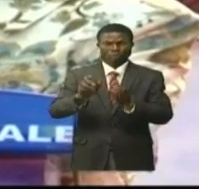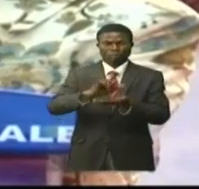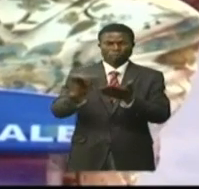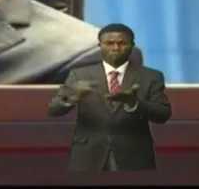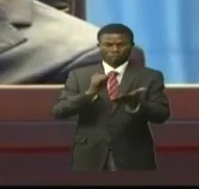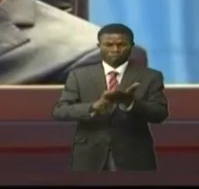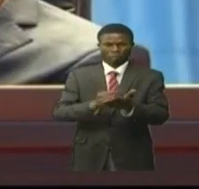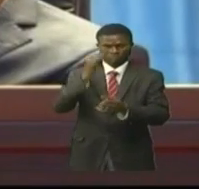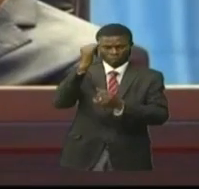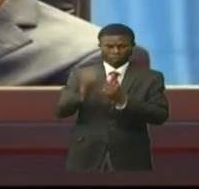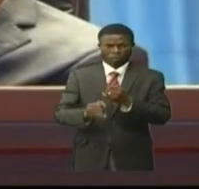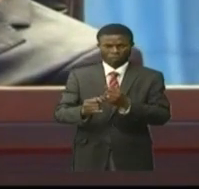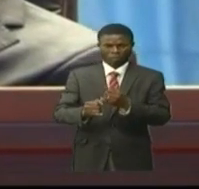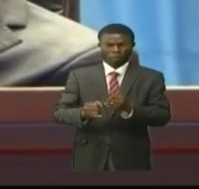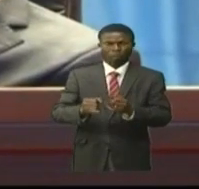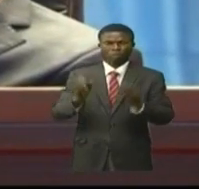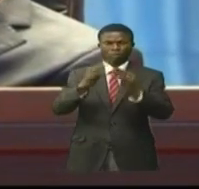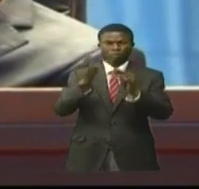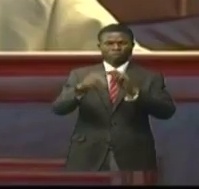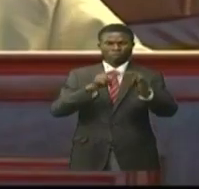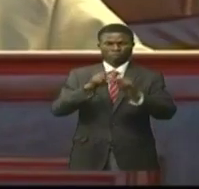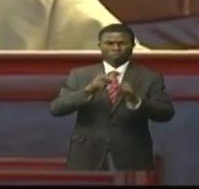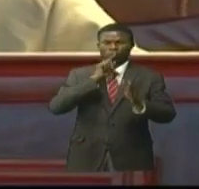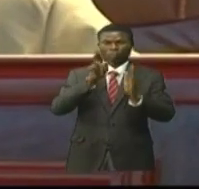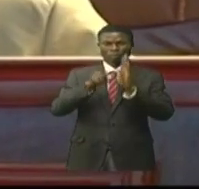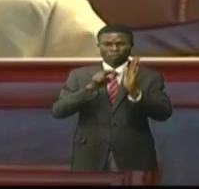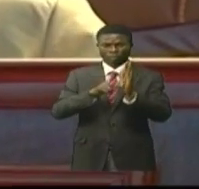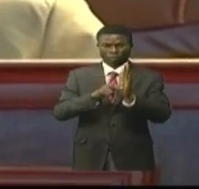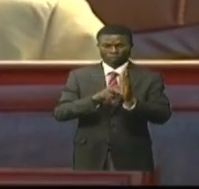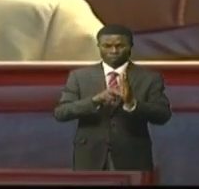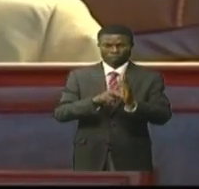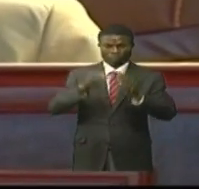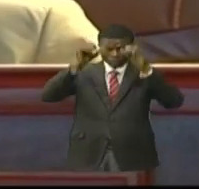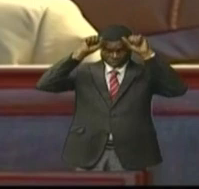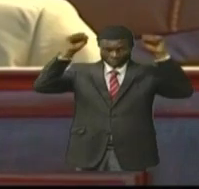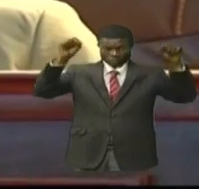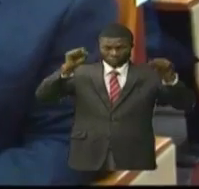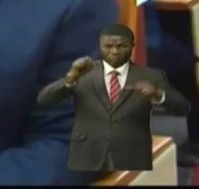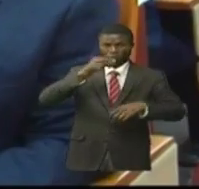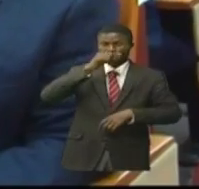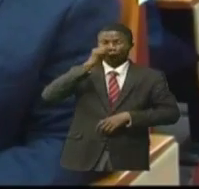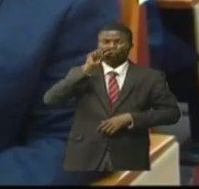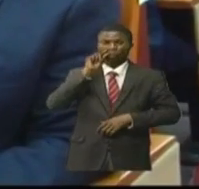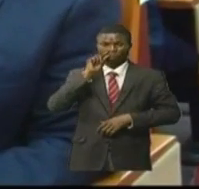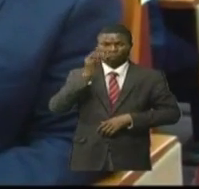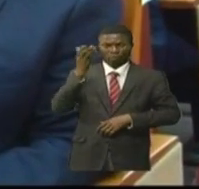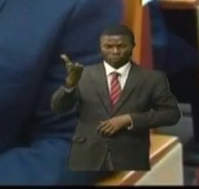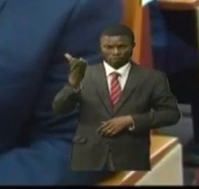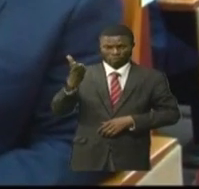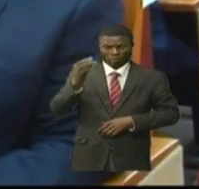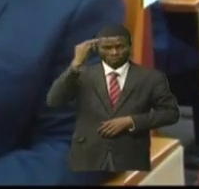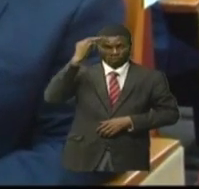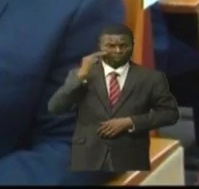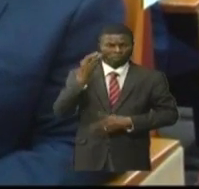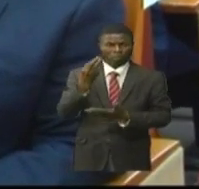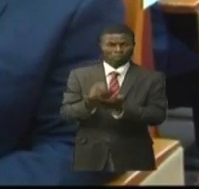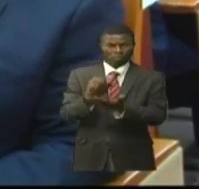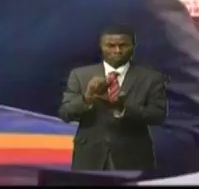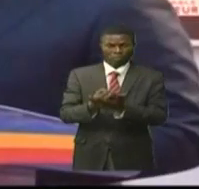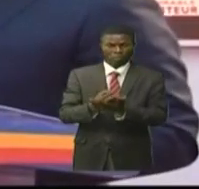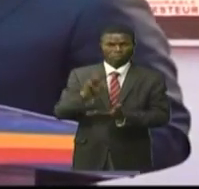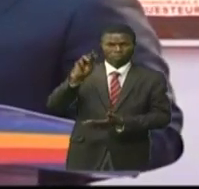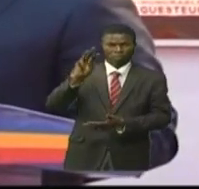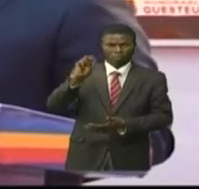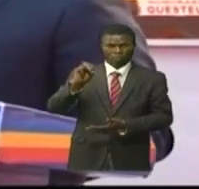et clos au niveau de la chambre basse du parlement conduite par le président Christophe Kodia ponga le ministre des Finances Nicolas